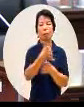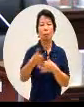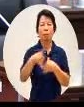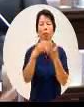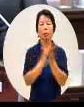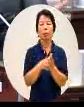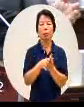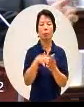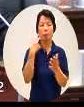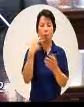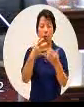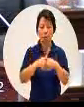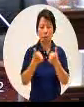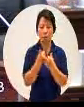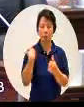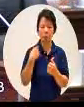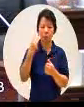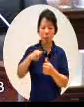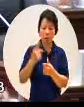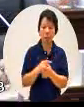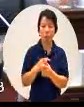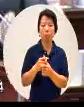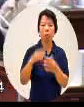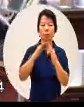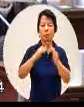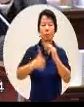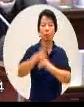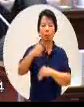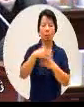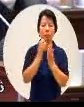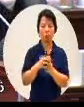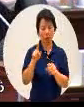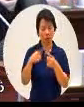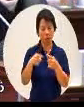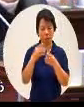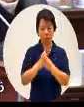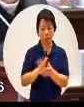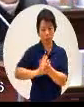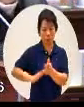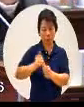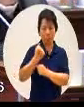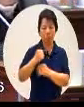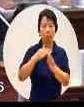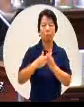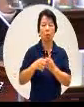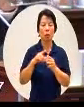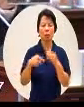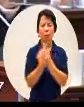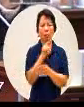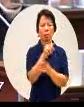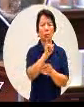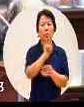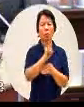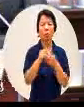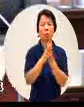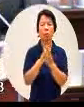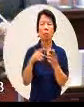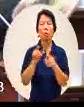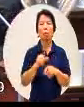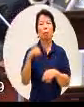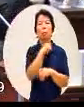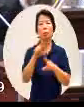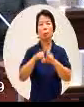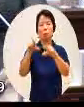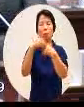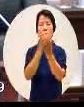有機會選市長就是要發揮影響力啊為什麼這個人只在台東賣菜他會是全球時代